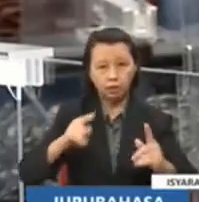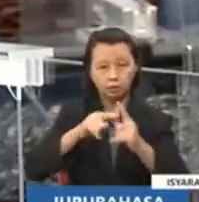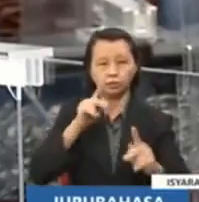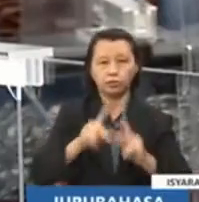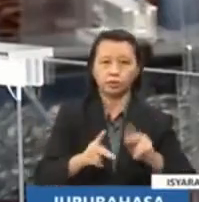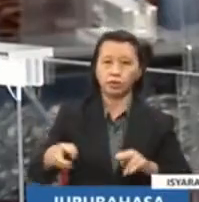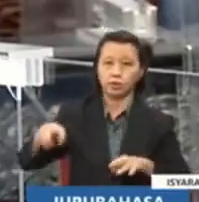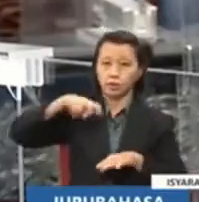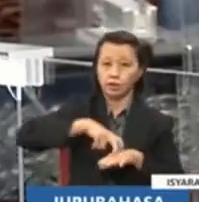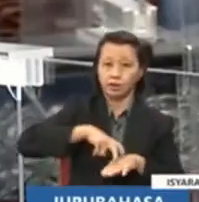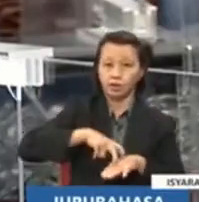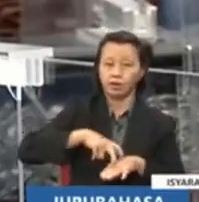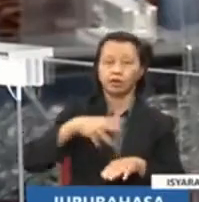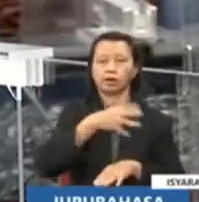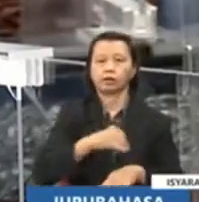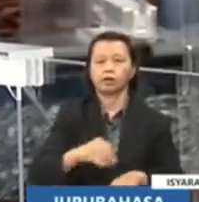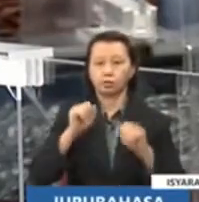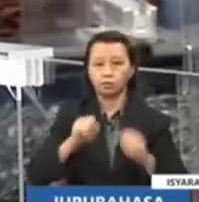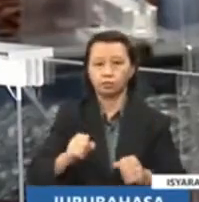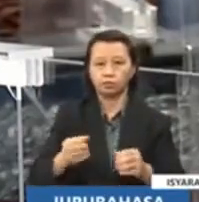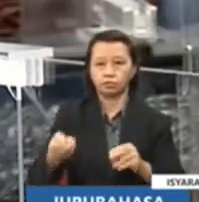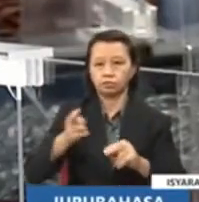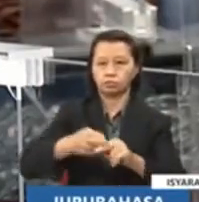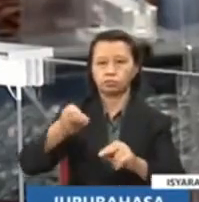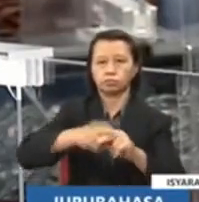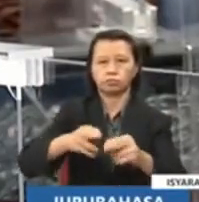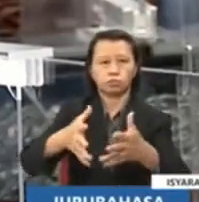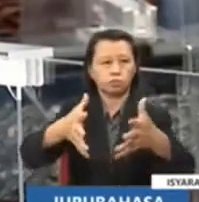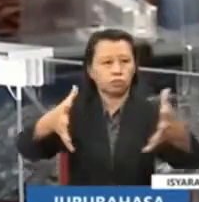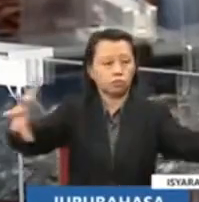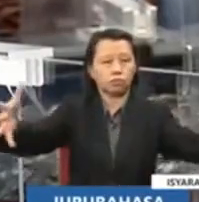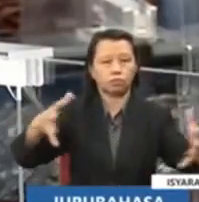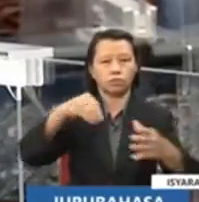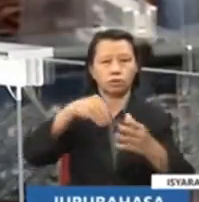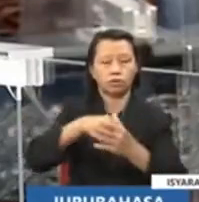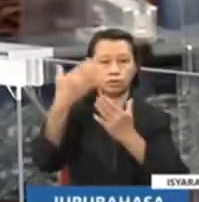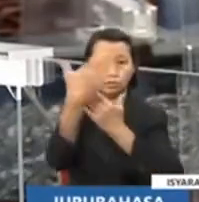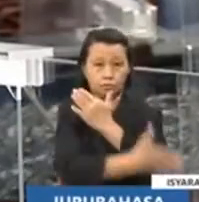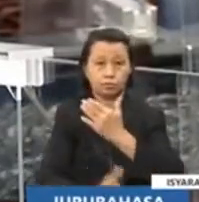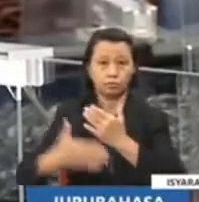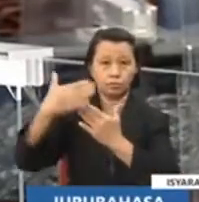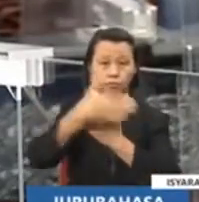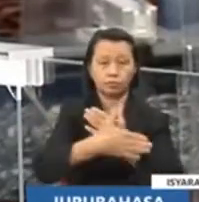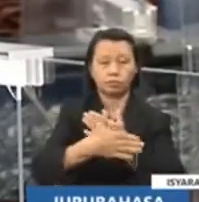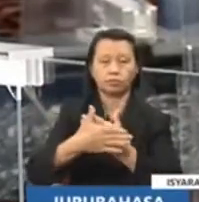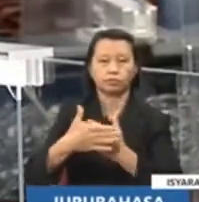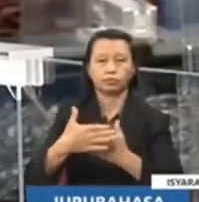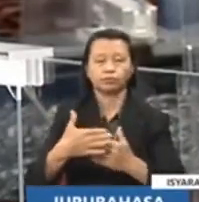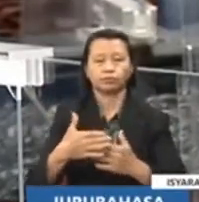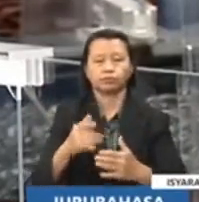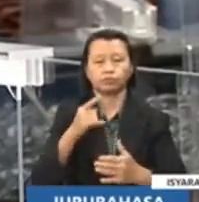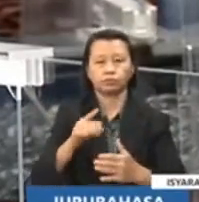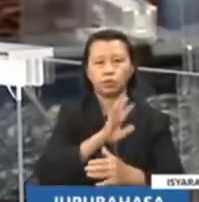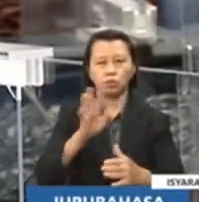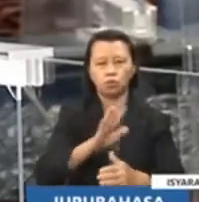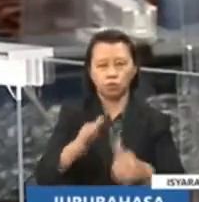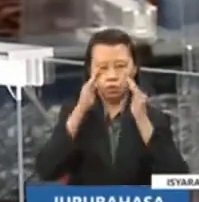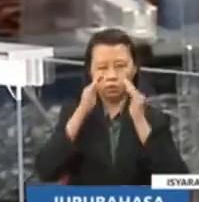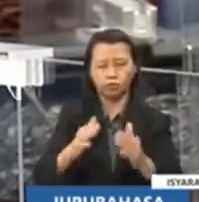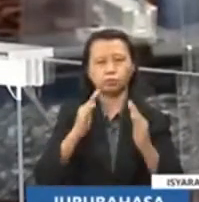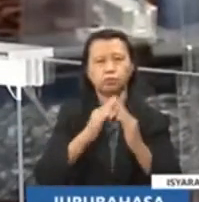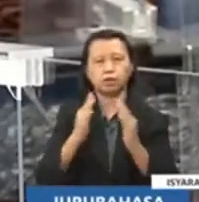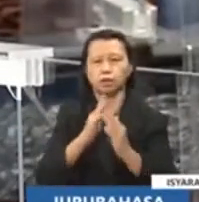kepada pengguna dan boleh diperluaskan di setiap pelosok negara, bukan saja tertumpu